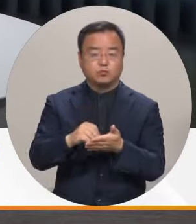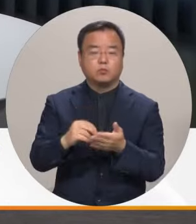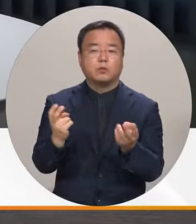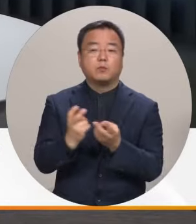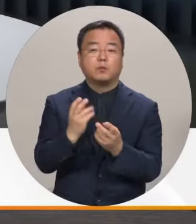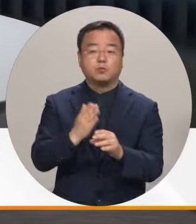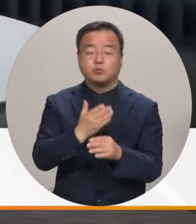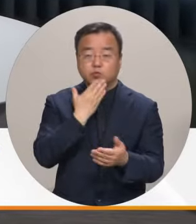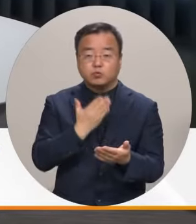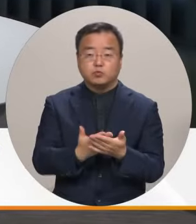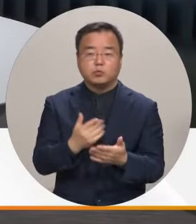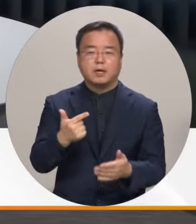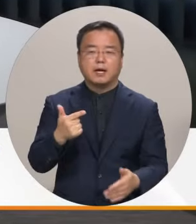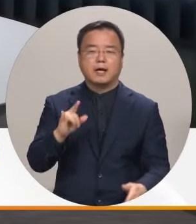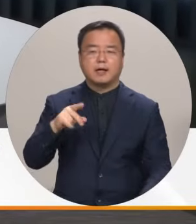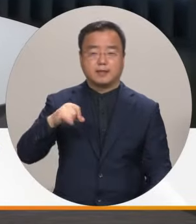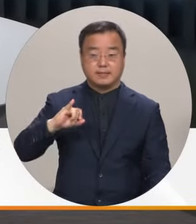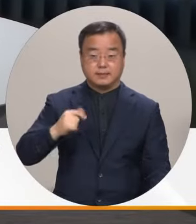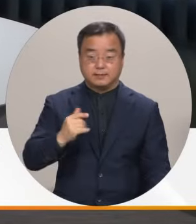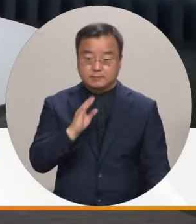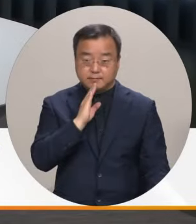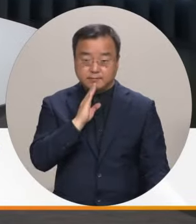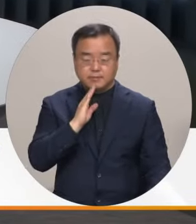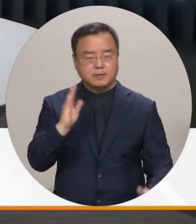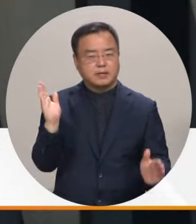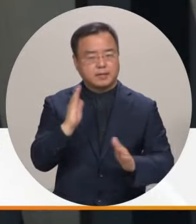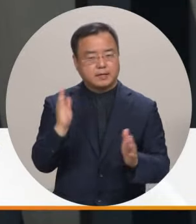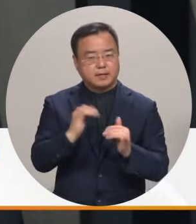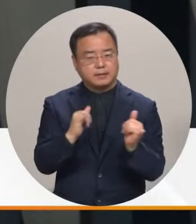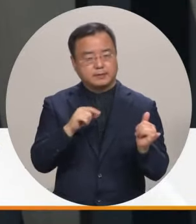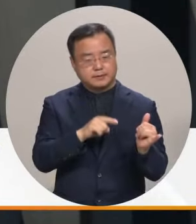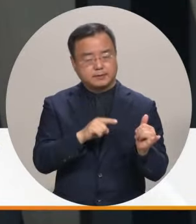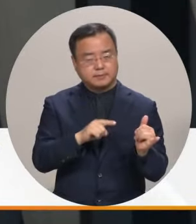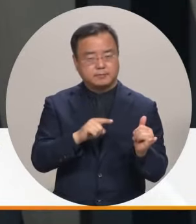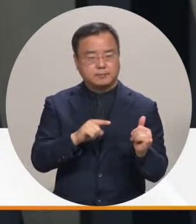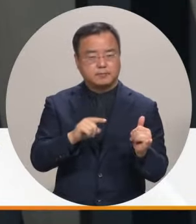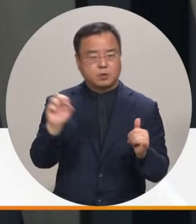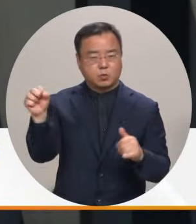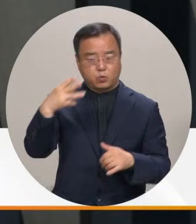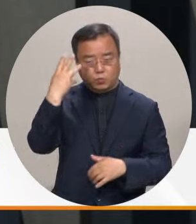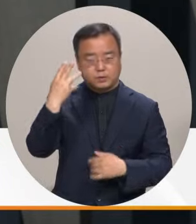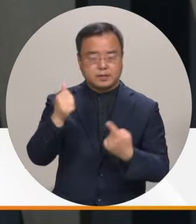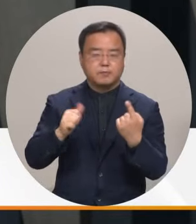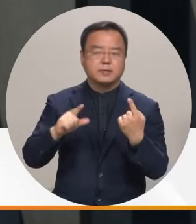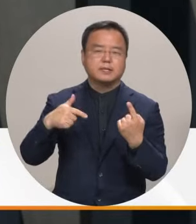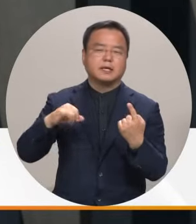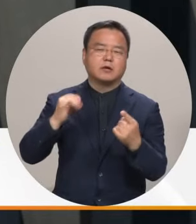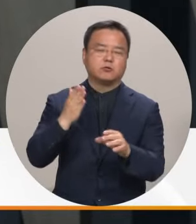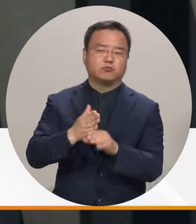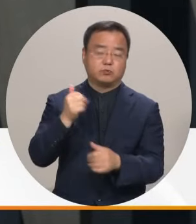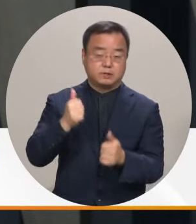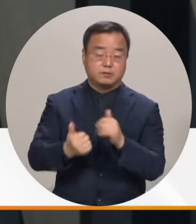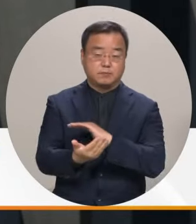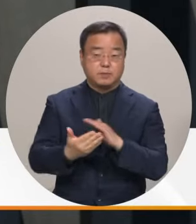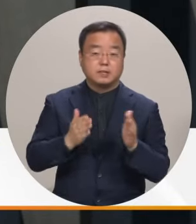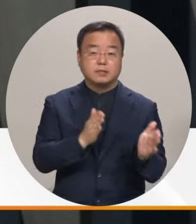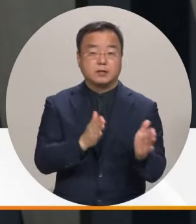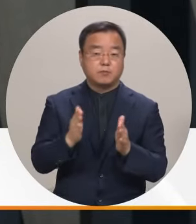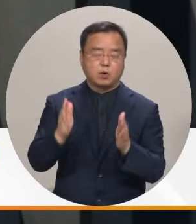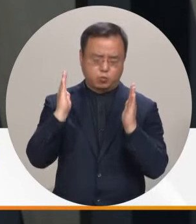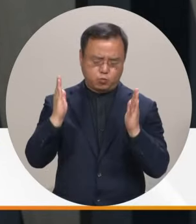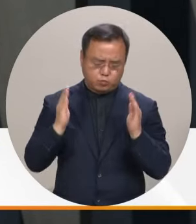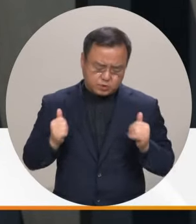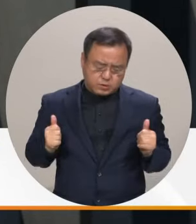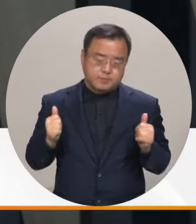내신이네 그렇습니다 그래서 우리 학생들이 지금 3학년 1학기 이제 중간고사를 대비해서 굉장히 열심히 공부하고